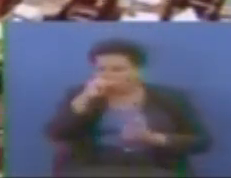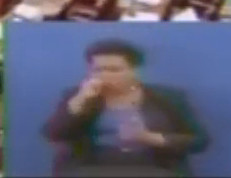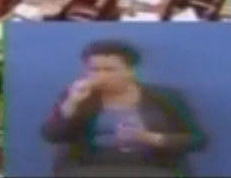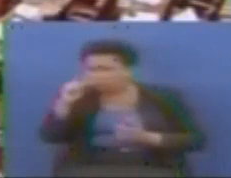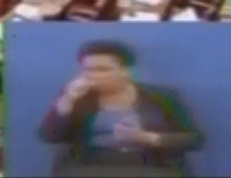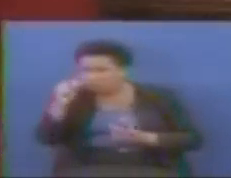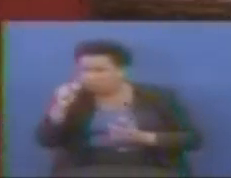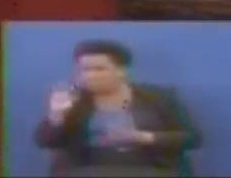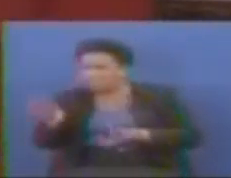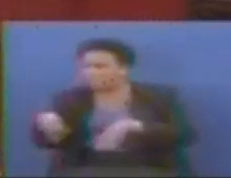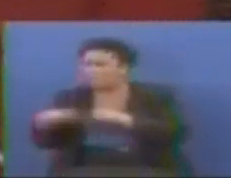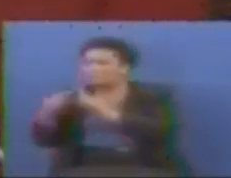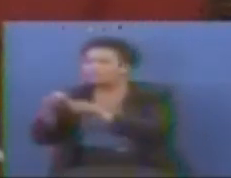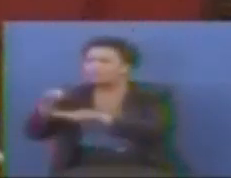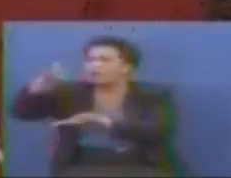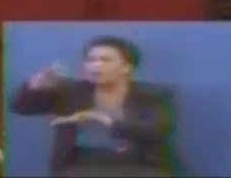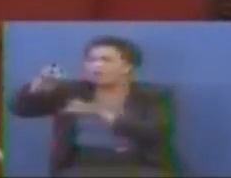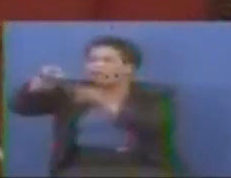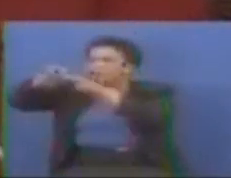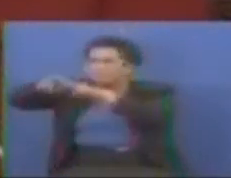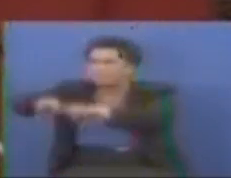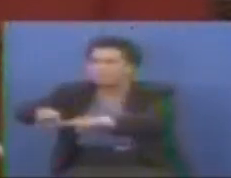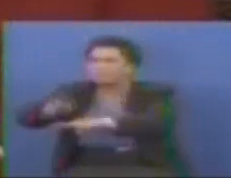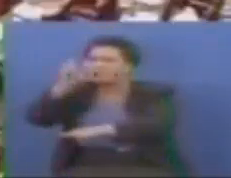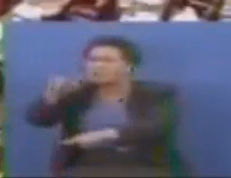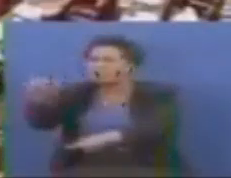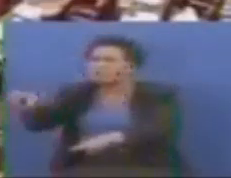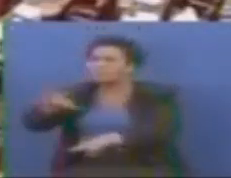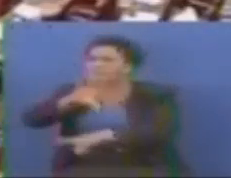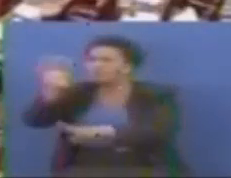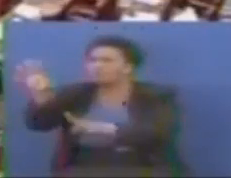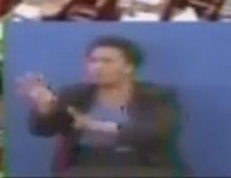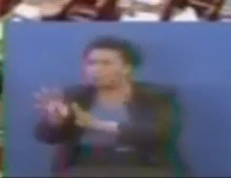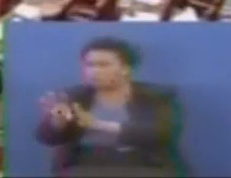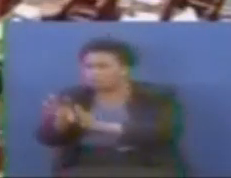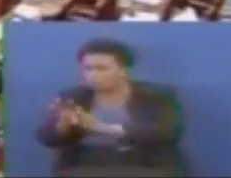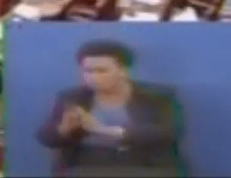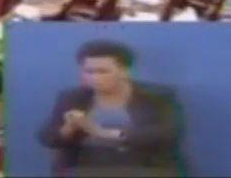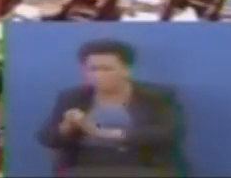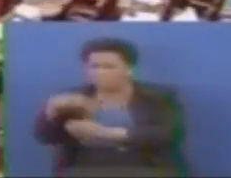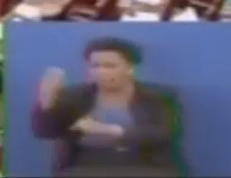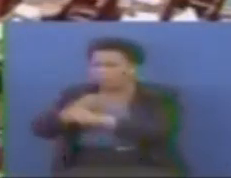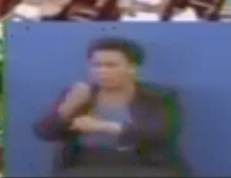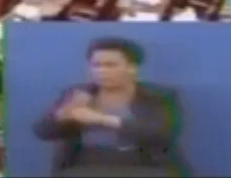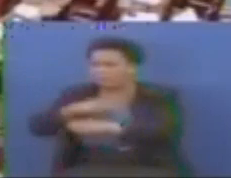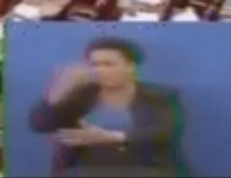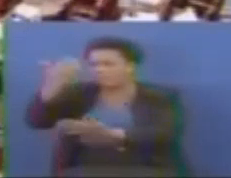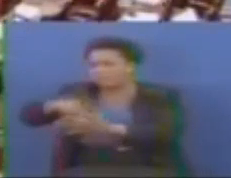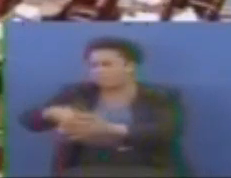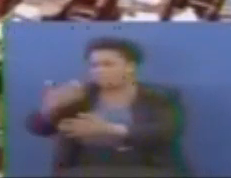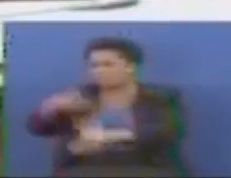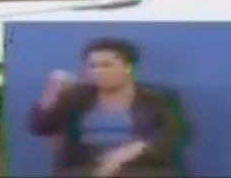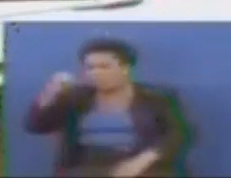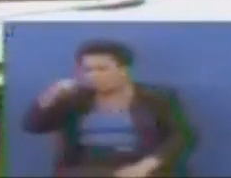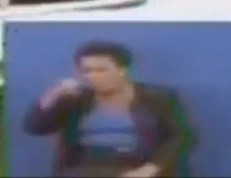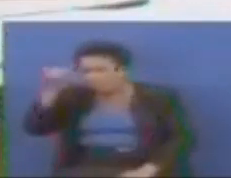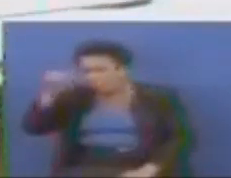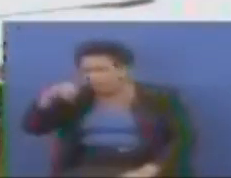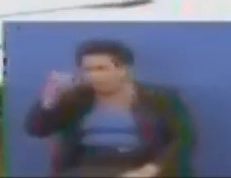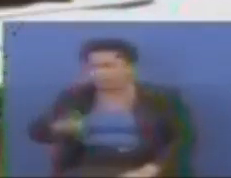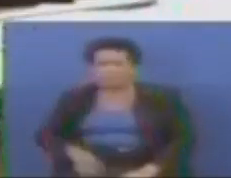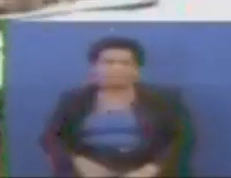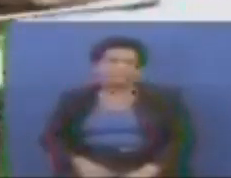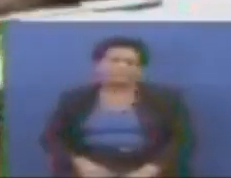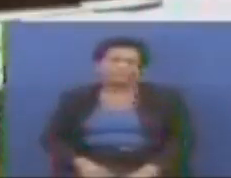matatu yafuatayo. Narudia, Mheshimiwa Naibu Spika, kundi la kwanza ni bodaboda ambayo imehusika kwenye uhalifu, itapelekwa